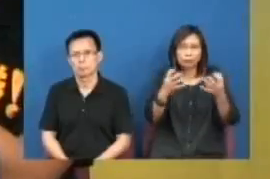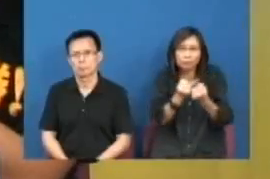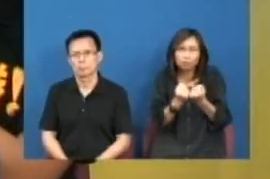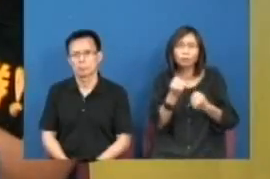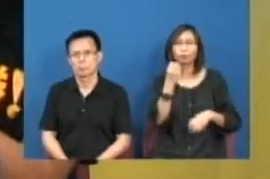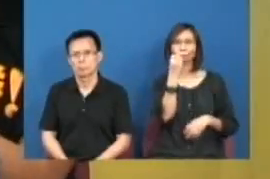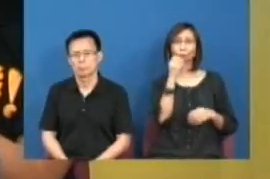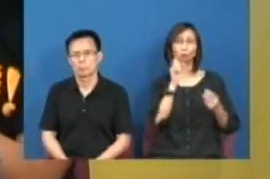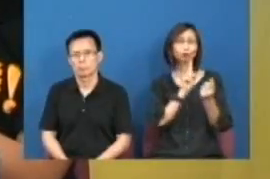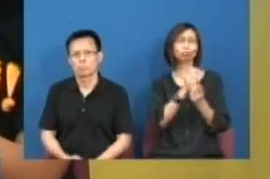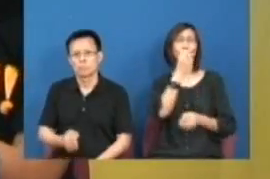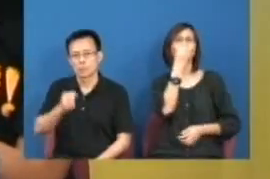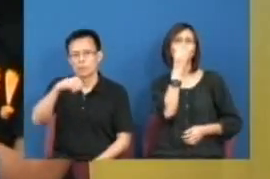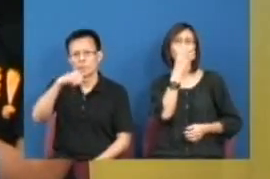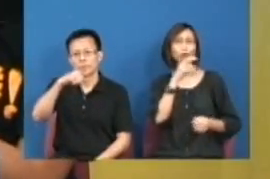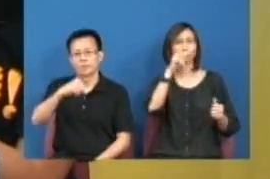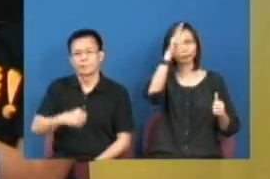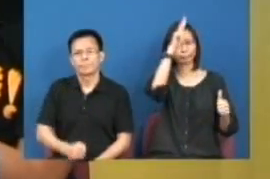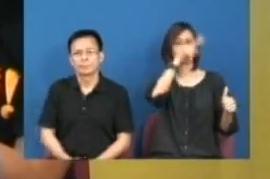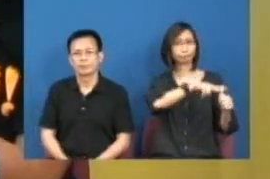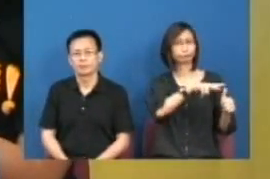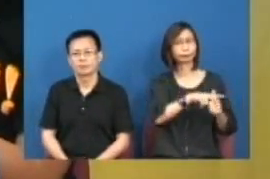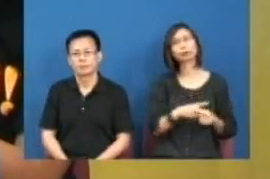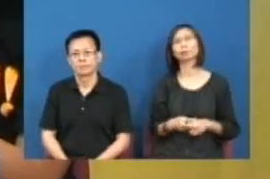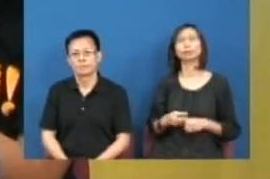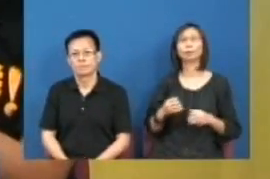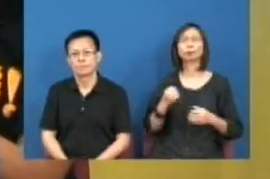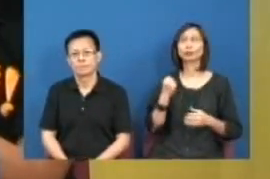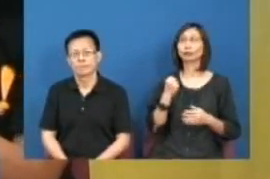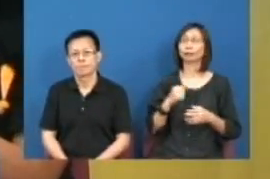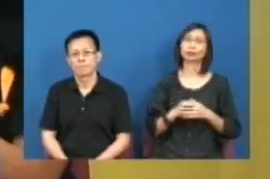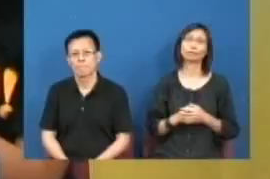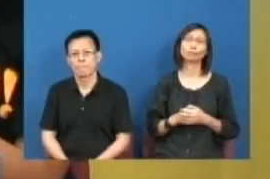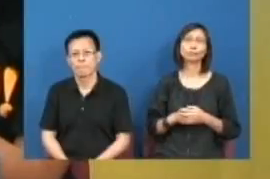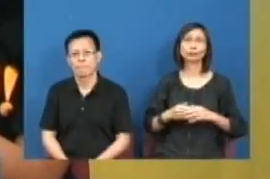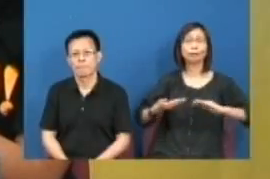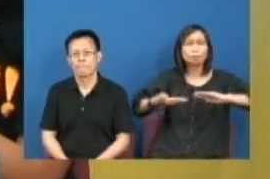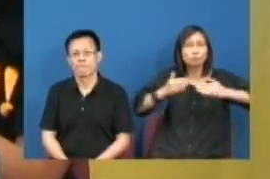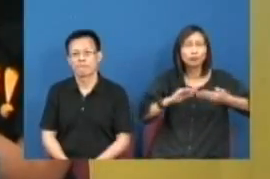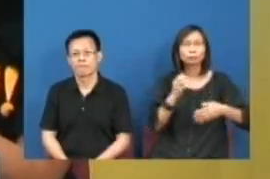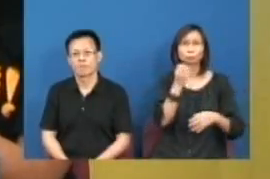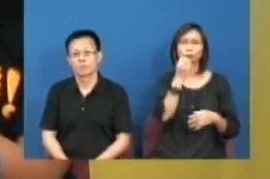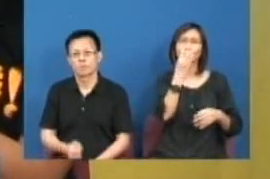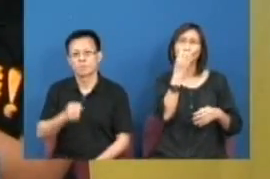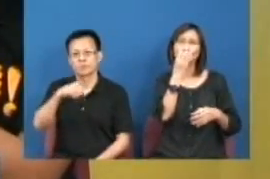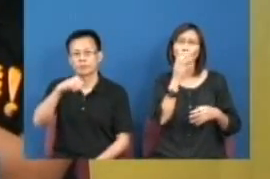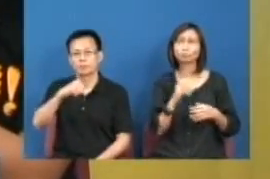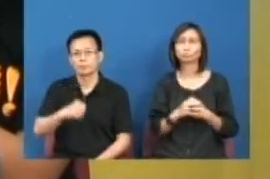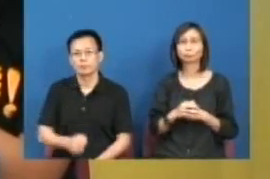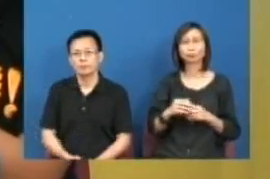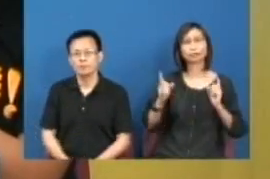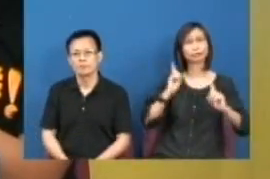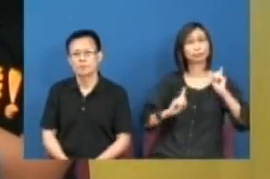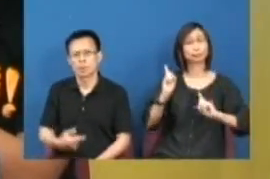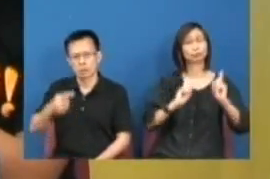政策啊，或者更加打緊即係打緊一啲反對勢力，可能譬如話社民聯更加喐多幾氣咁樣，都有影響嘅。